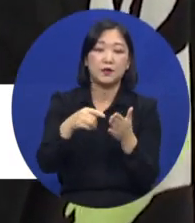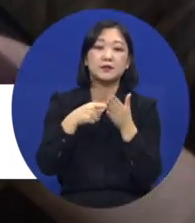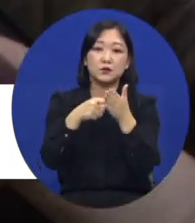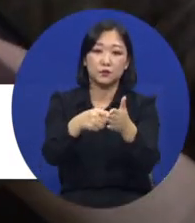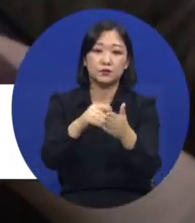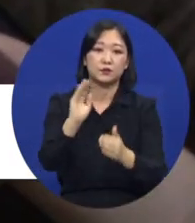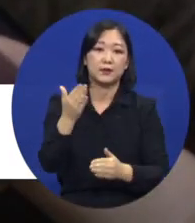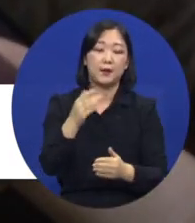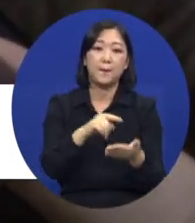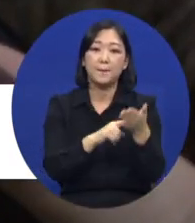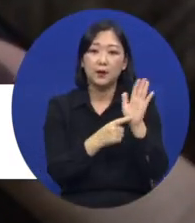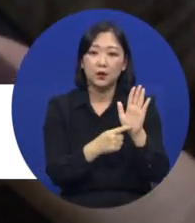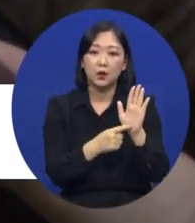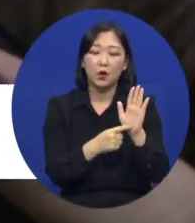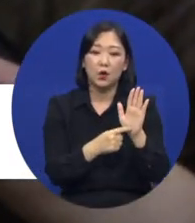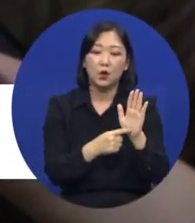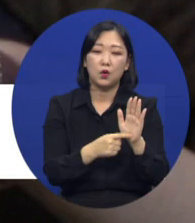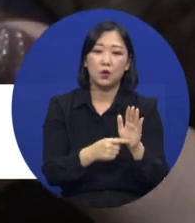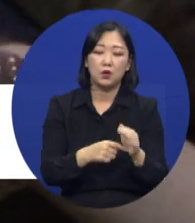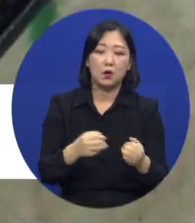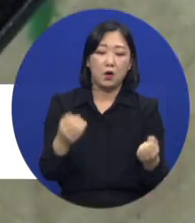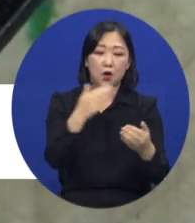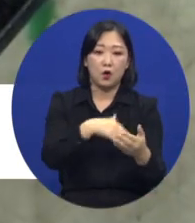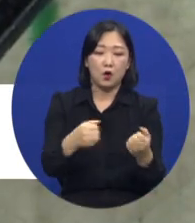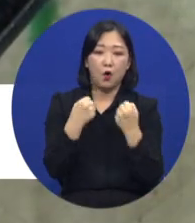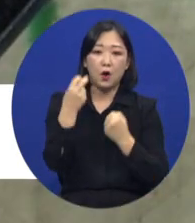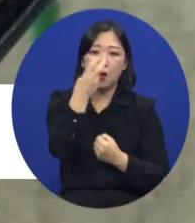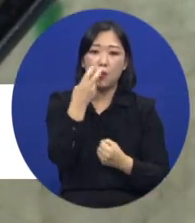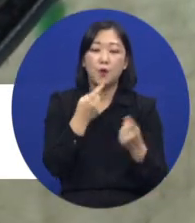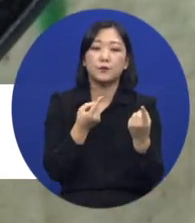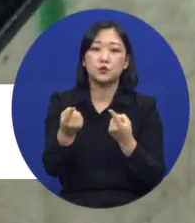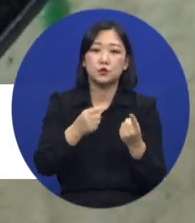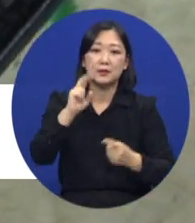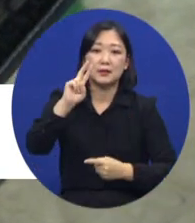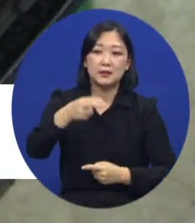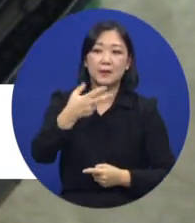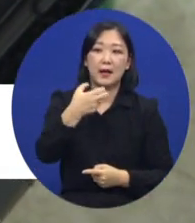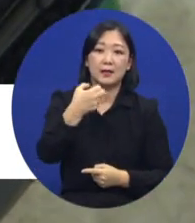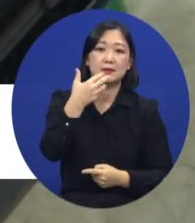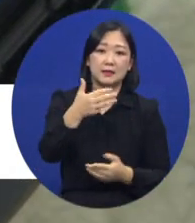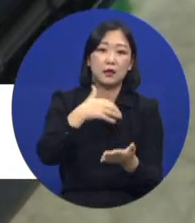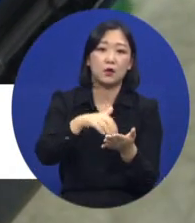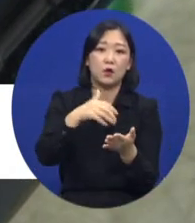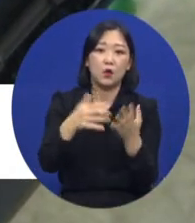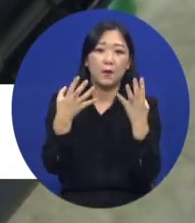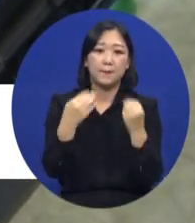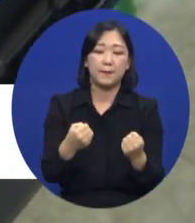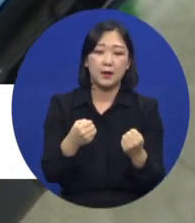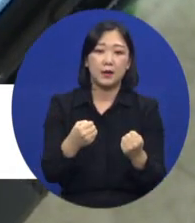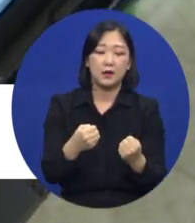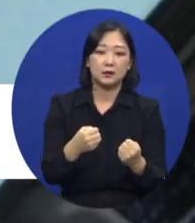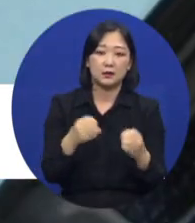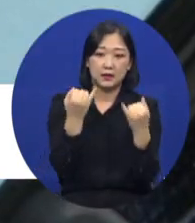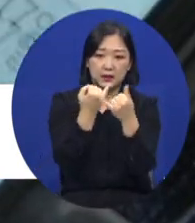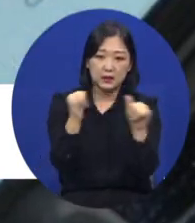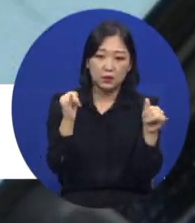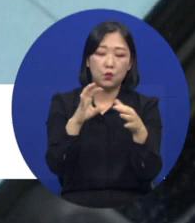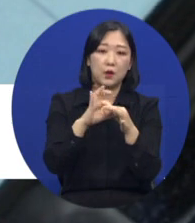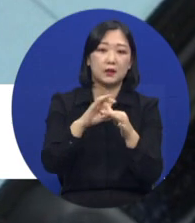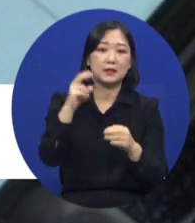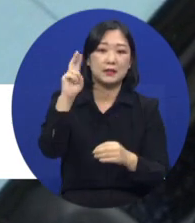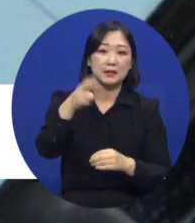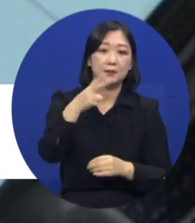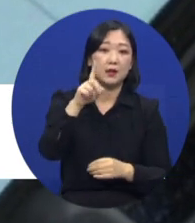밝혔습니다. 사유별로는 건강보험료 조정이 293건으로 가장 많았고, 이혼 관련